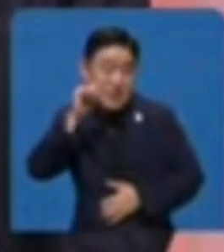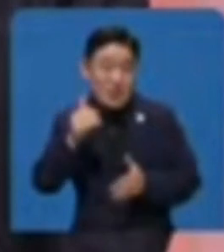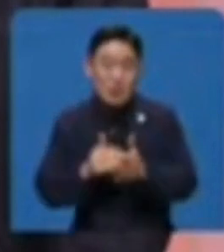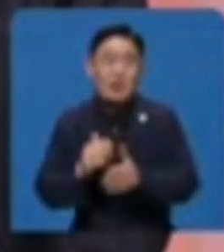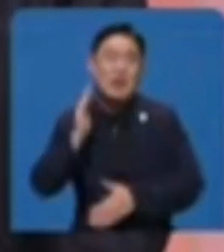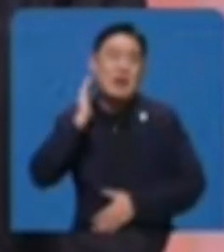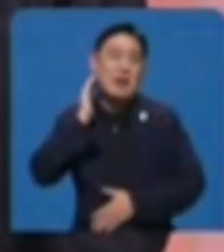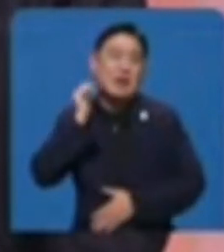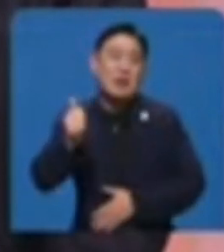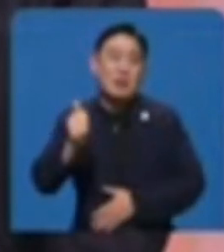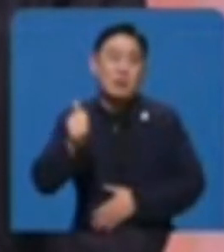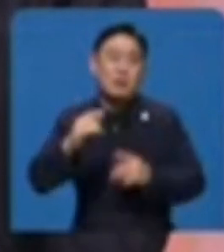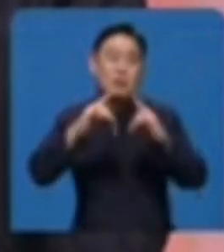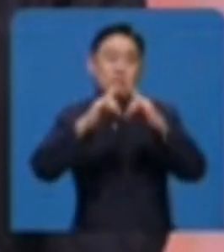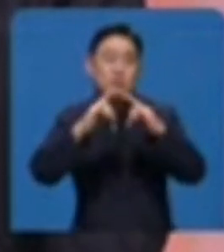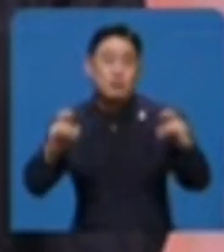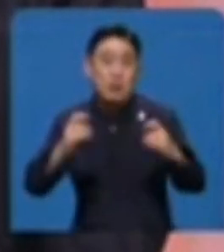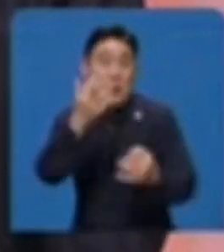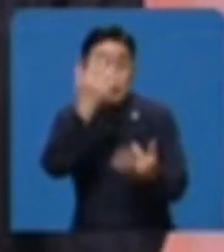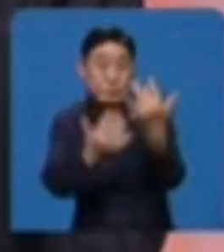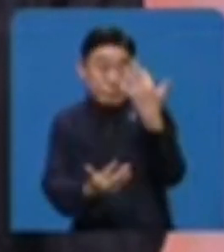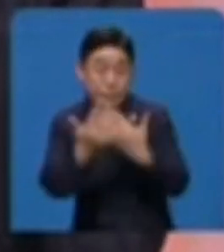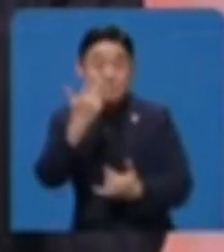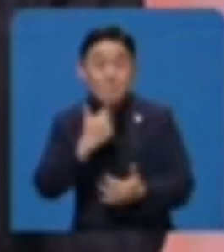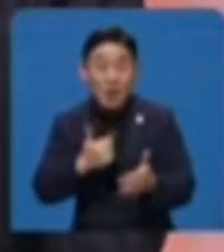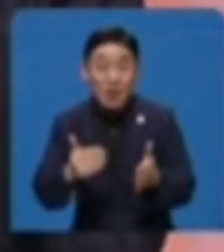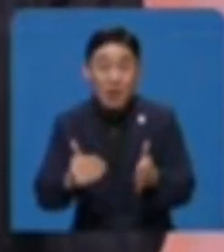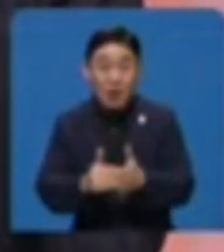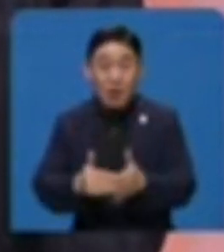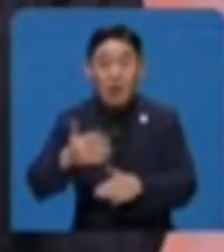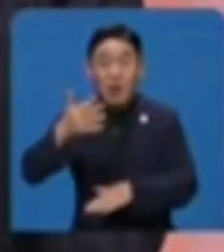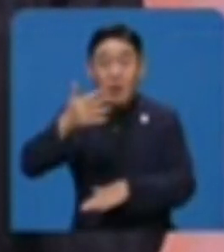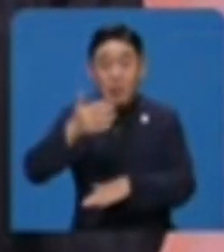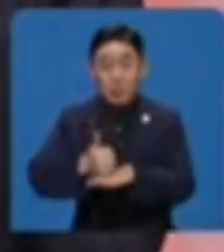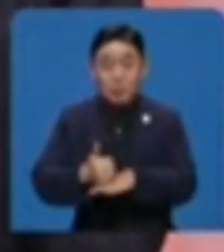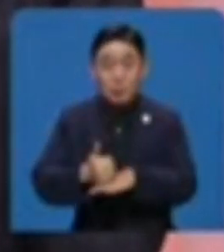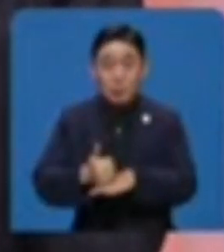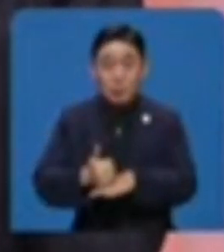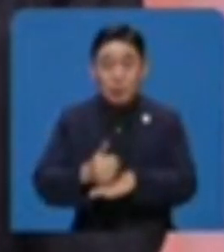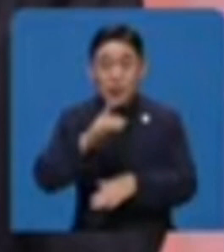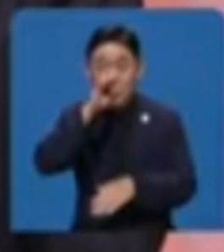또 대통령 궁이 불탔습니다. 결국은